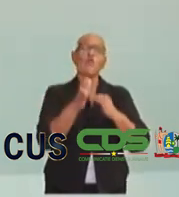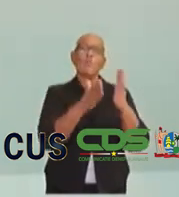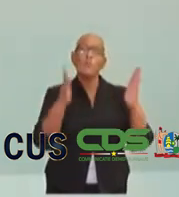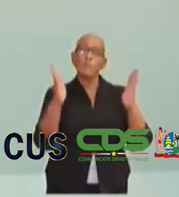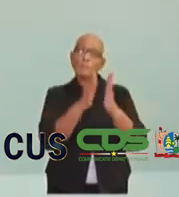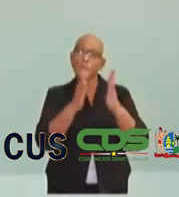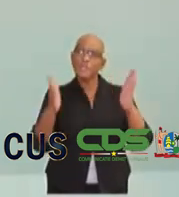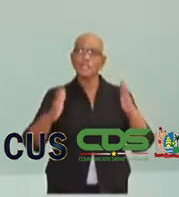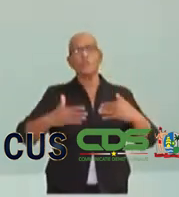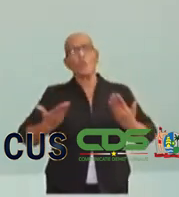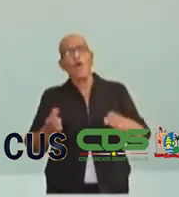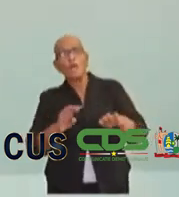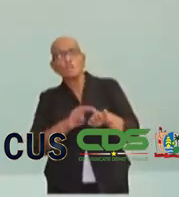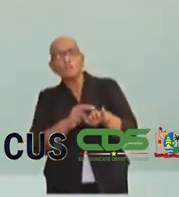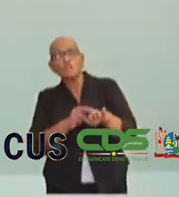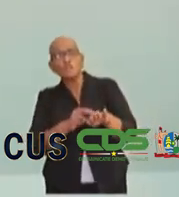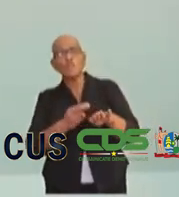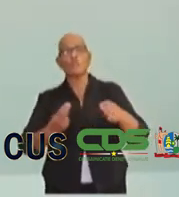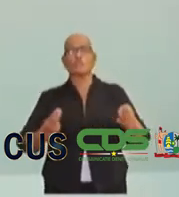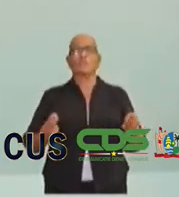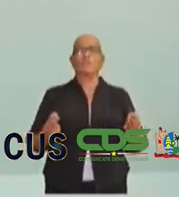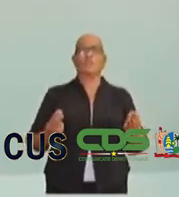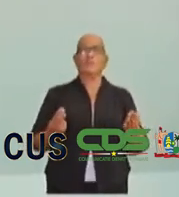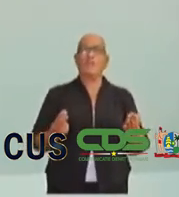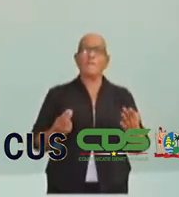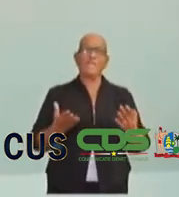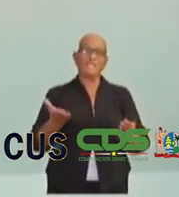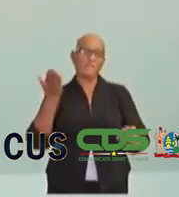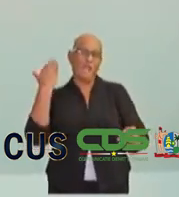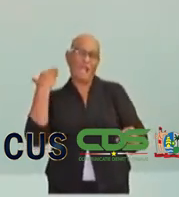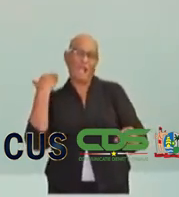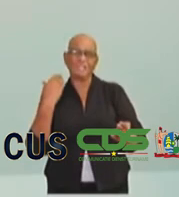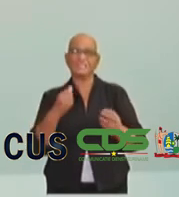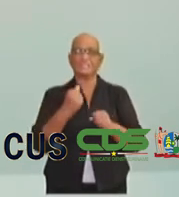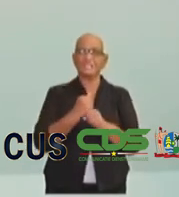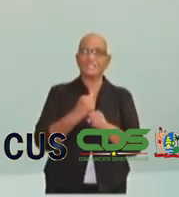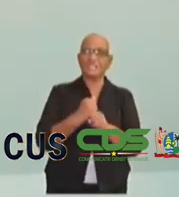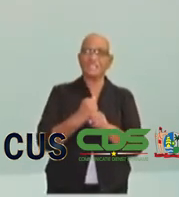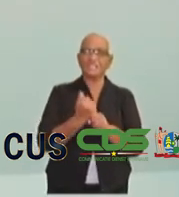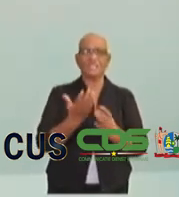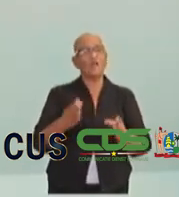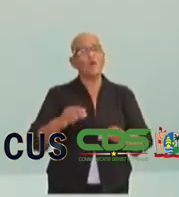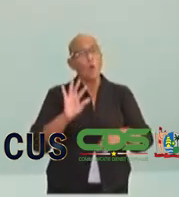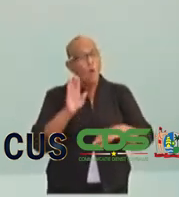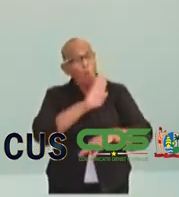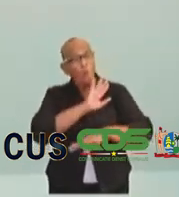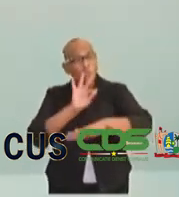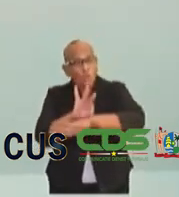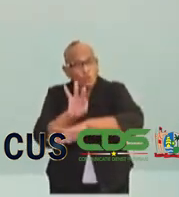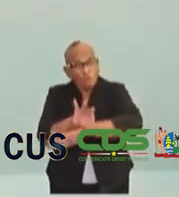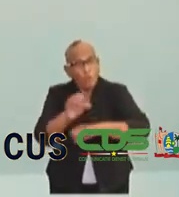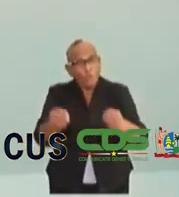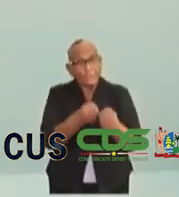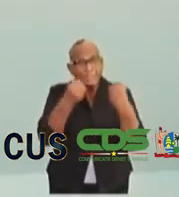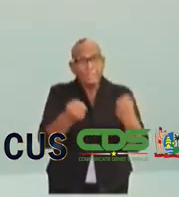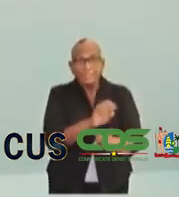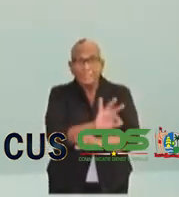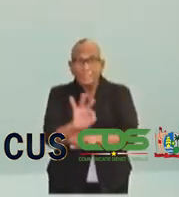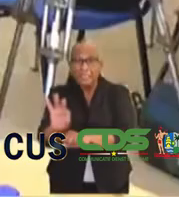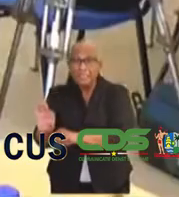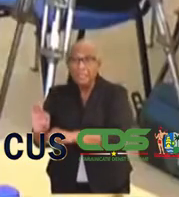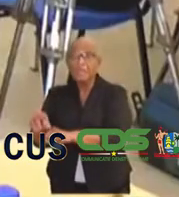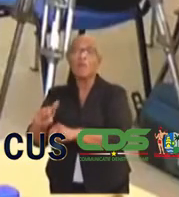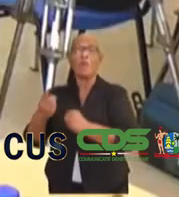ook nodig was, omdat er een enorme achterstand aan die kant was. Ook de leerkrachten zijn getraind en de